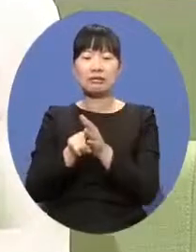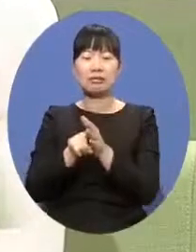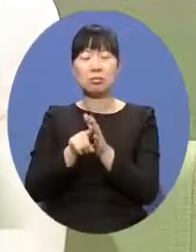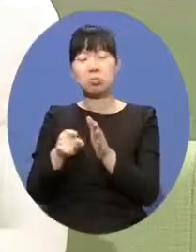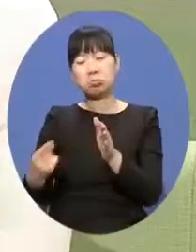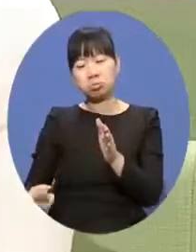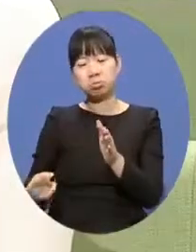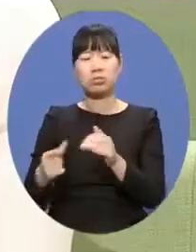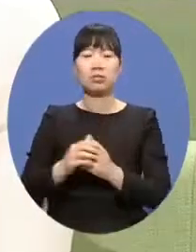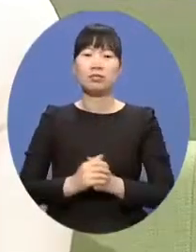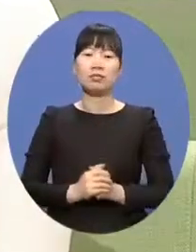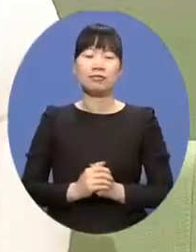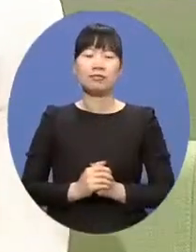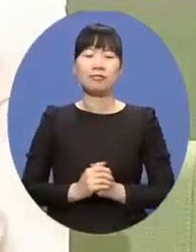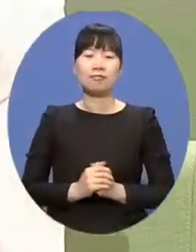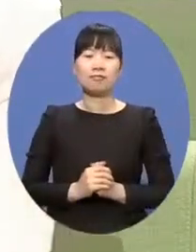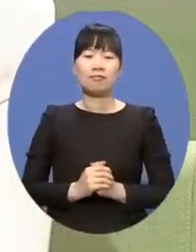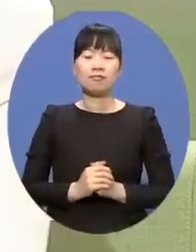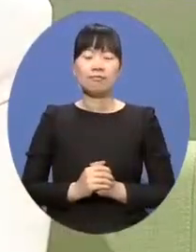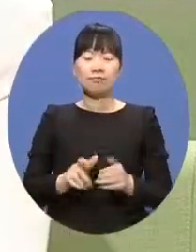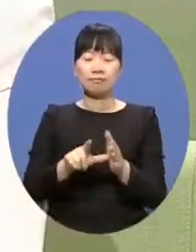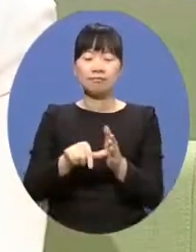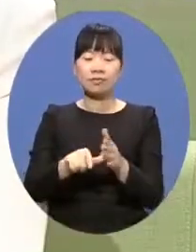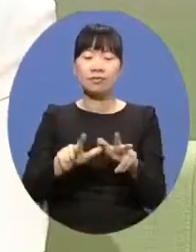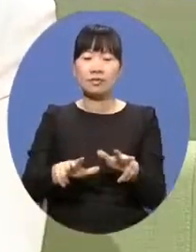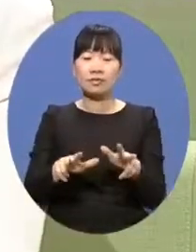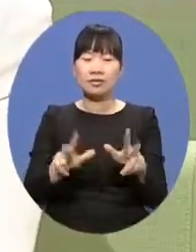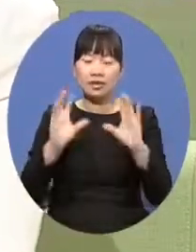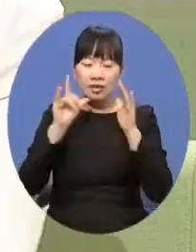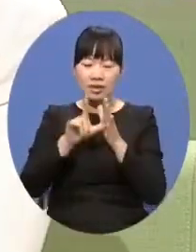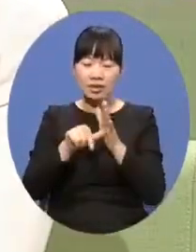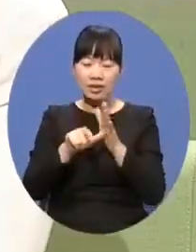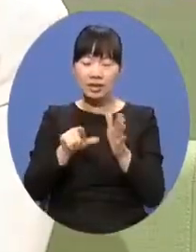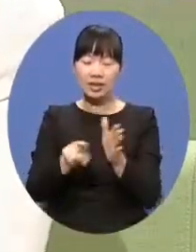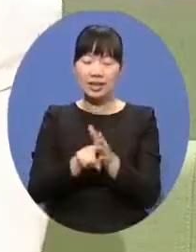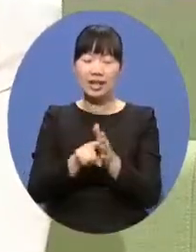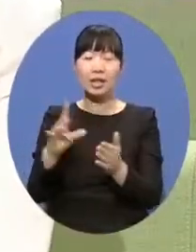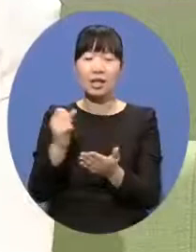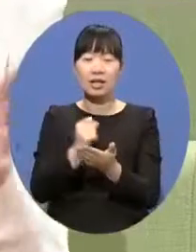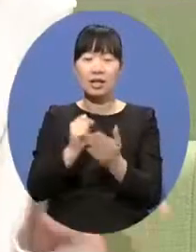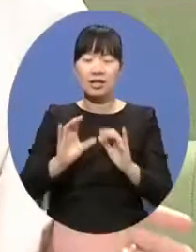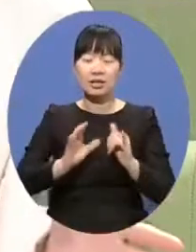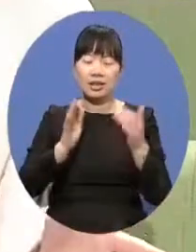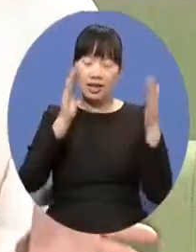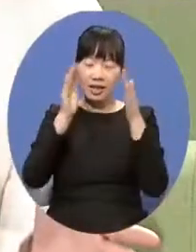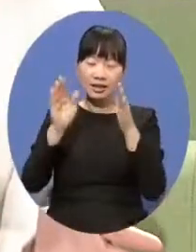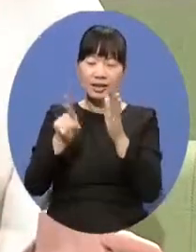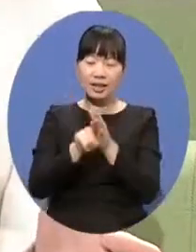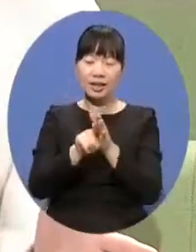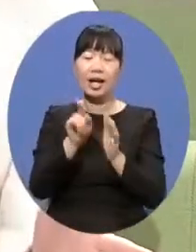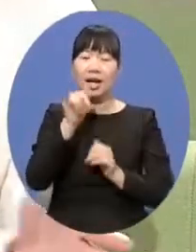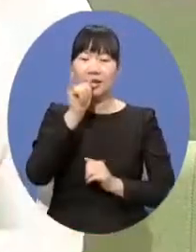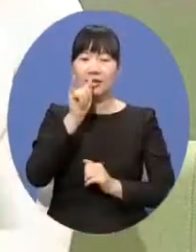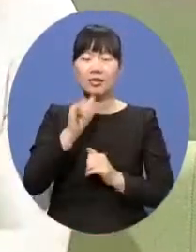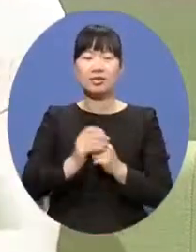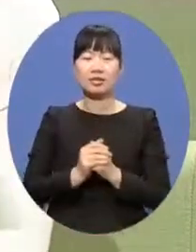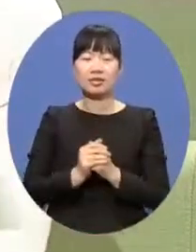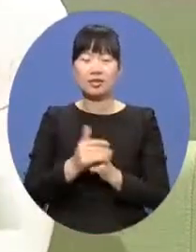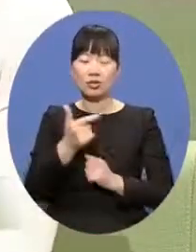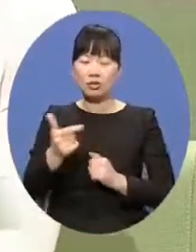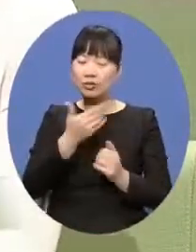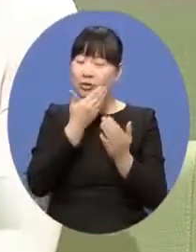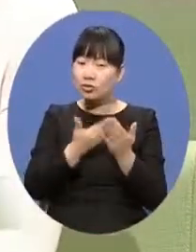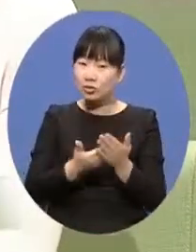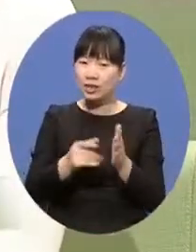탁 무너지게 됩니다. 네. 그 시기에 지금 아주 어린 시기의 신뢰감은요. 세상을 향한 신뢰감이 될 수 있거든요. 그렇죠. 아주 중요한 시기에